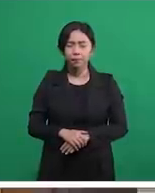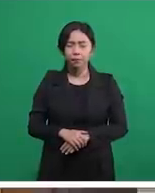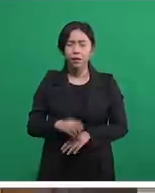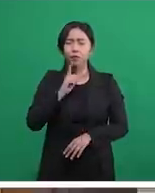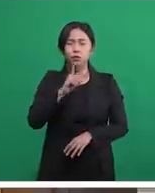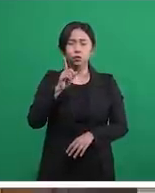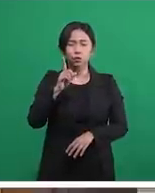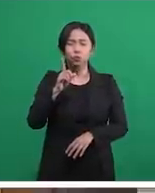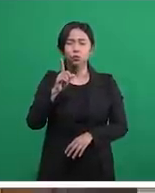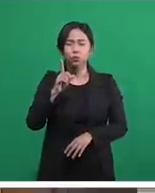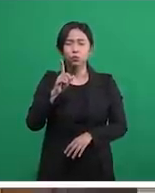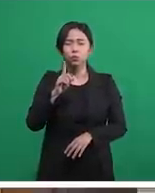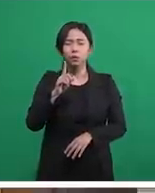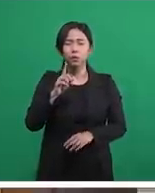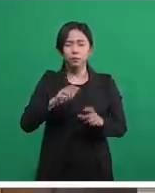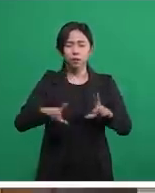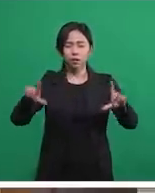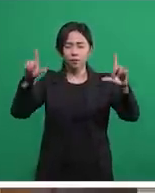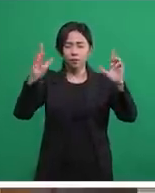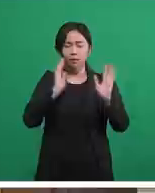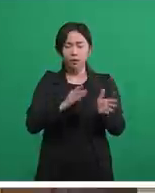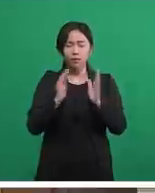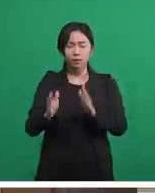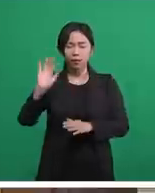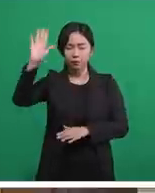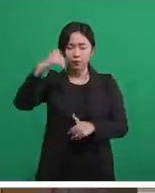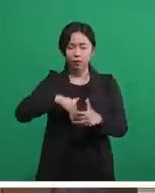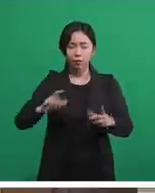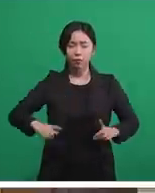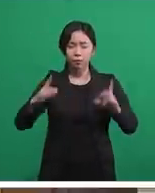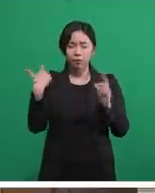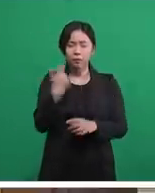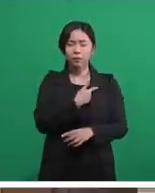Betapa dalam rancangan-rancangan-Mu dalam hidup kami.